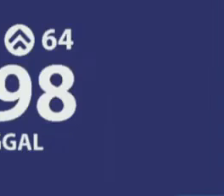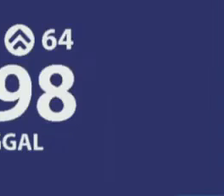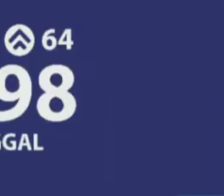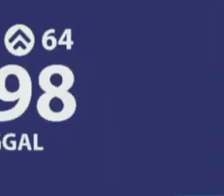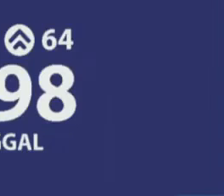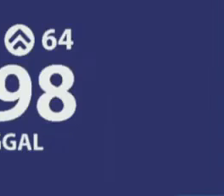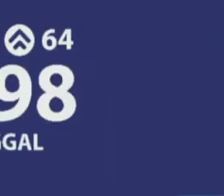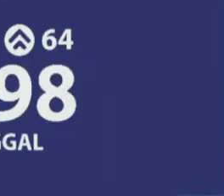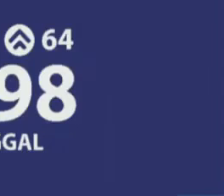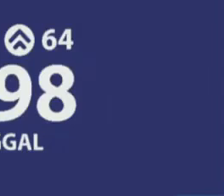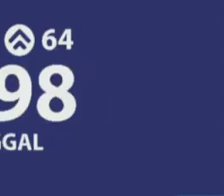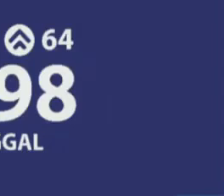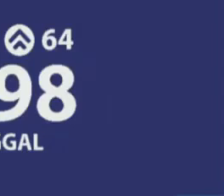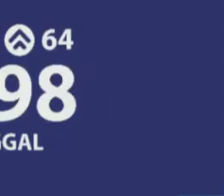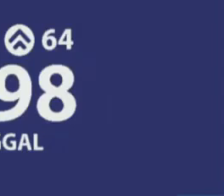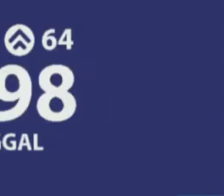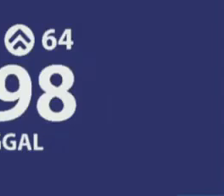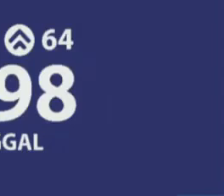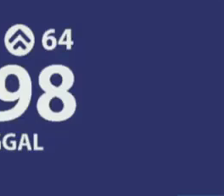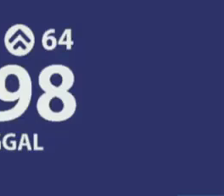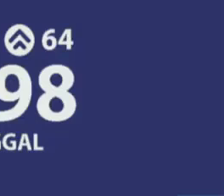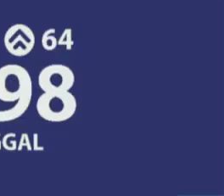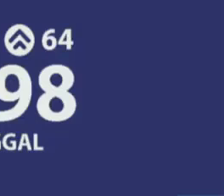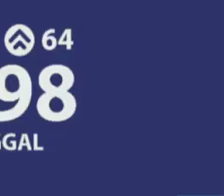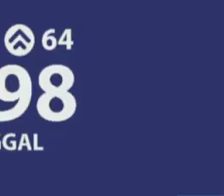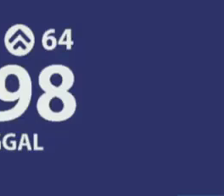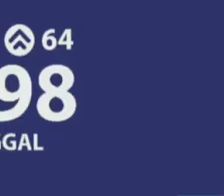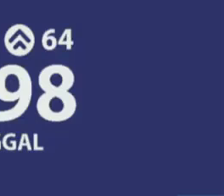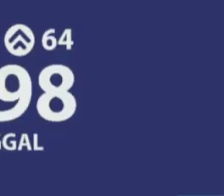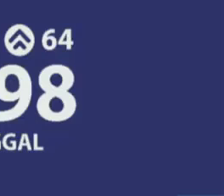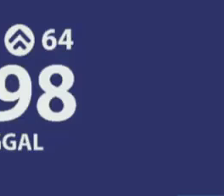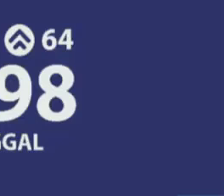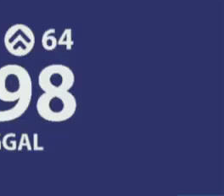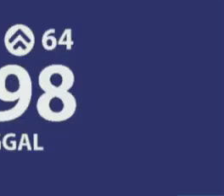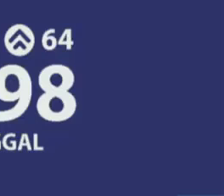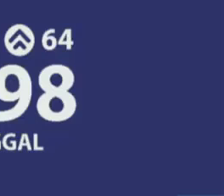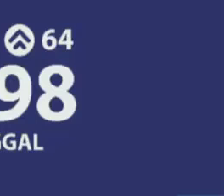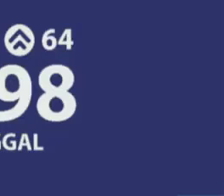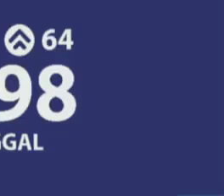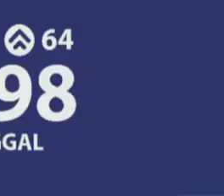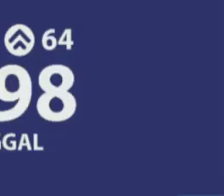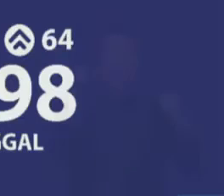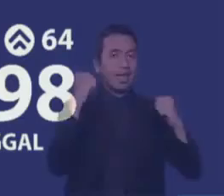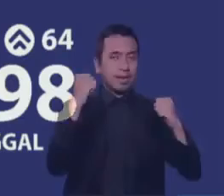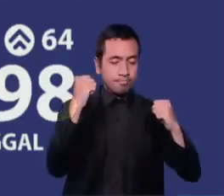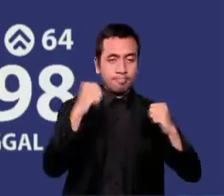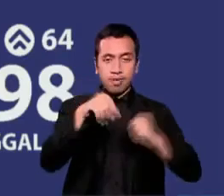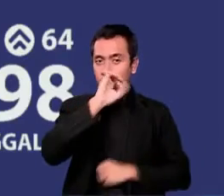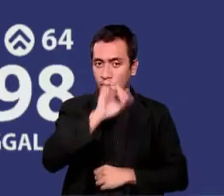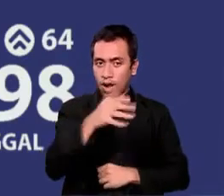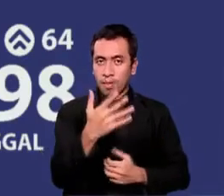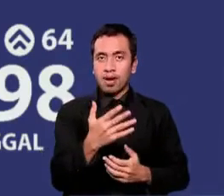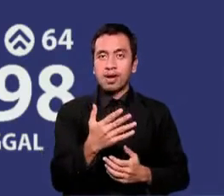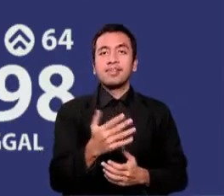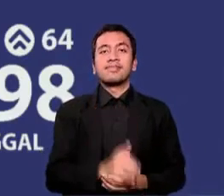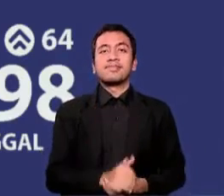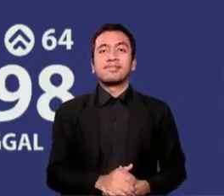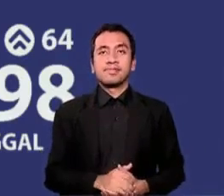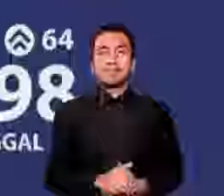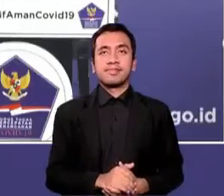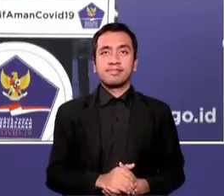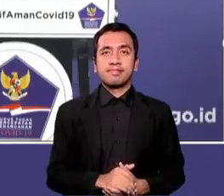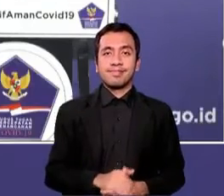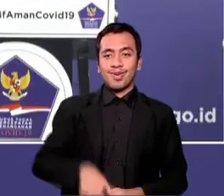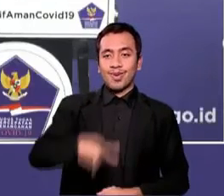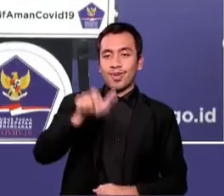16 sembuh kami sudah mengkoordinasikan dengan Dinas Kesehatan setempat penambahan ini karena